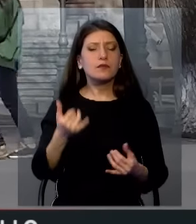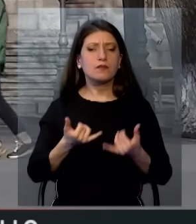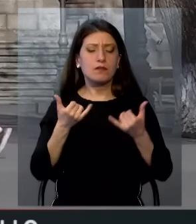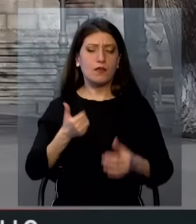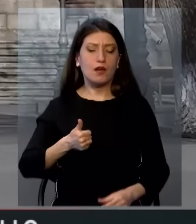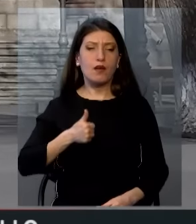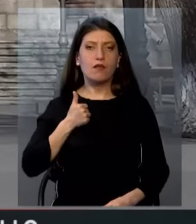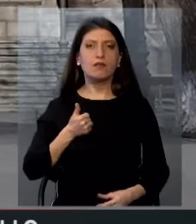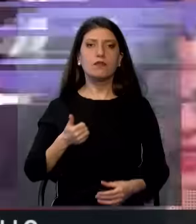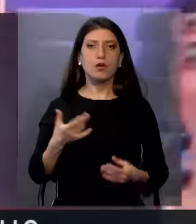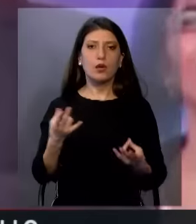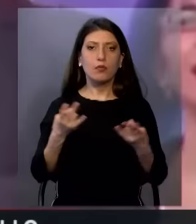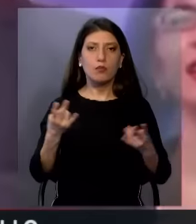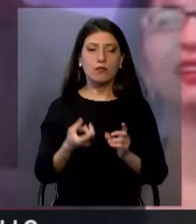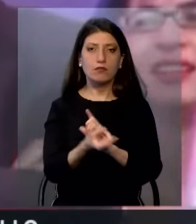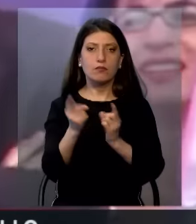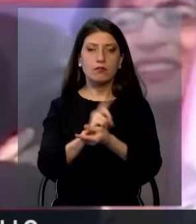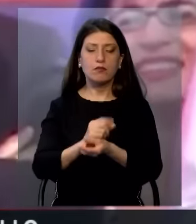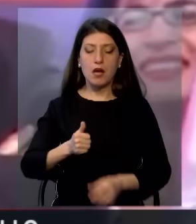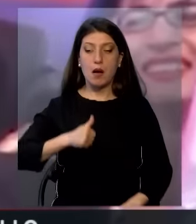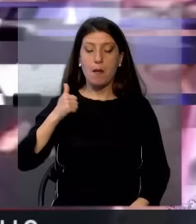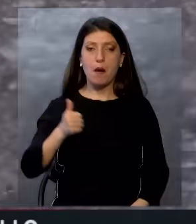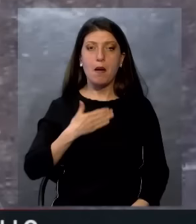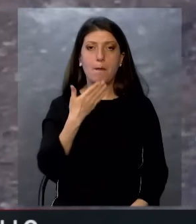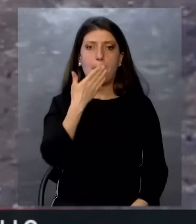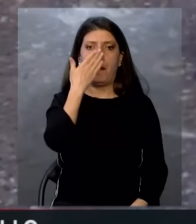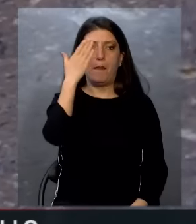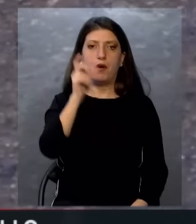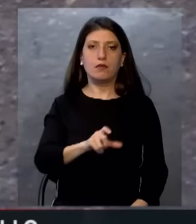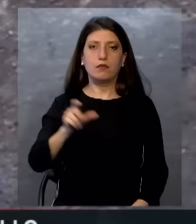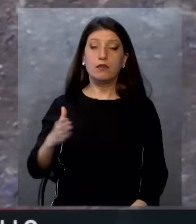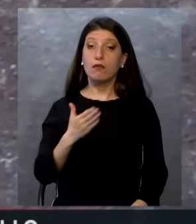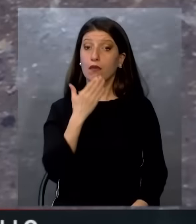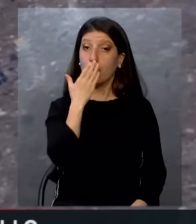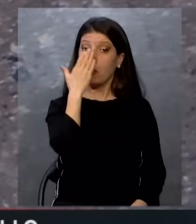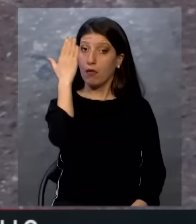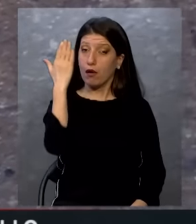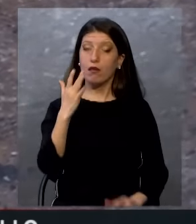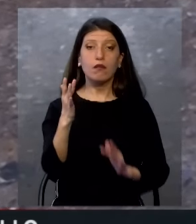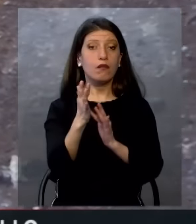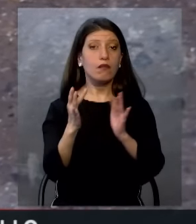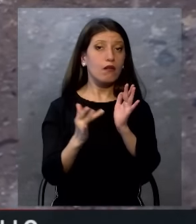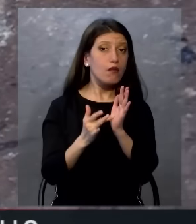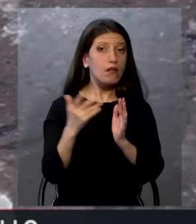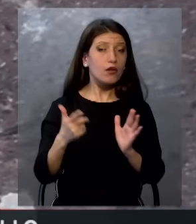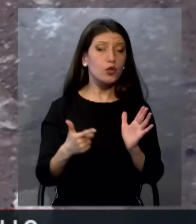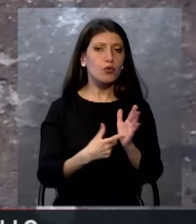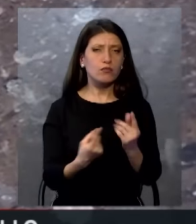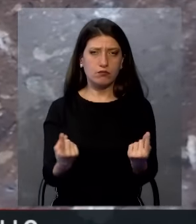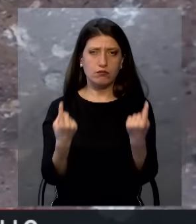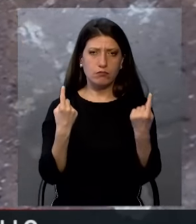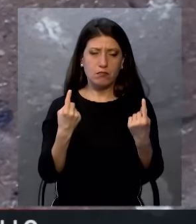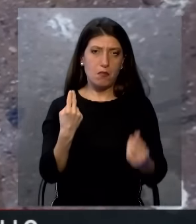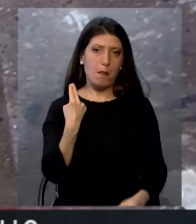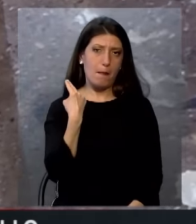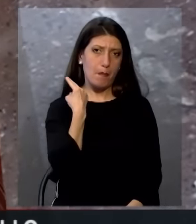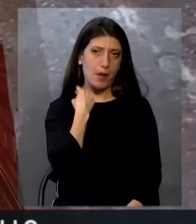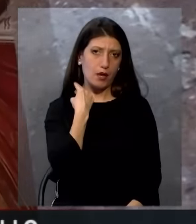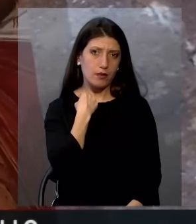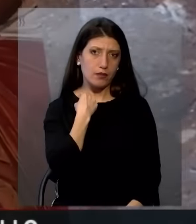խրողտ եղեք, ասում է հպարտ քաղաքացին է։ Իսկ հպարտությունը քրիստոնեության 7 մեծագույն մեղքերից մեկն